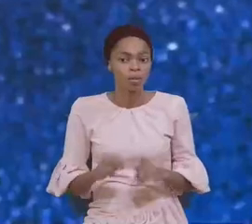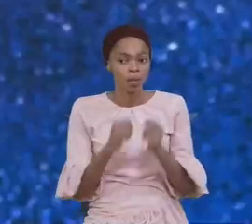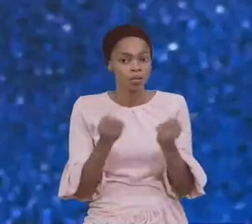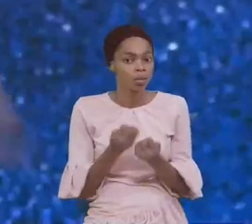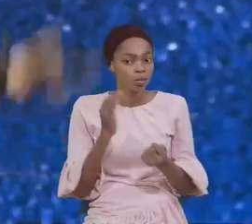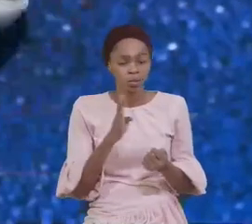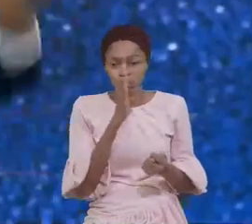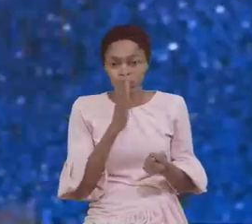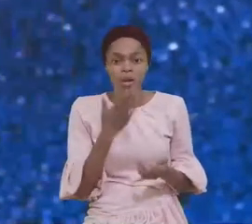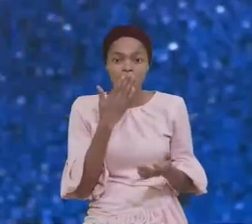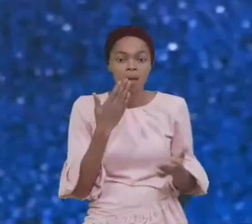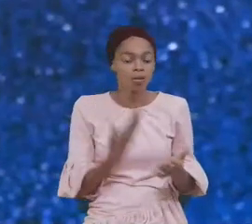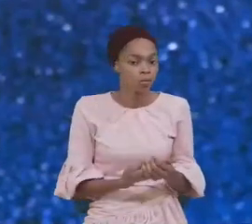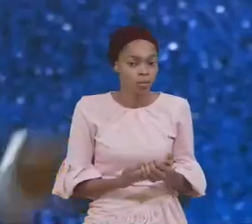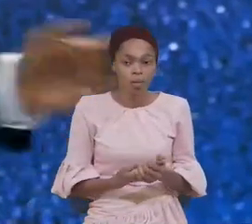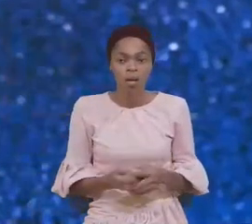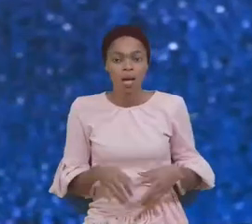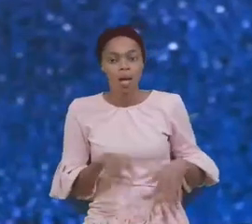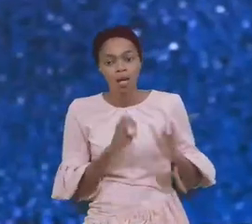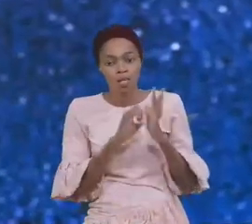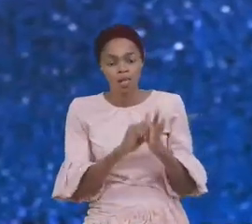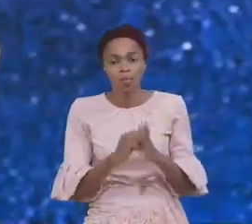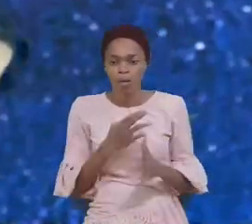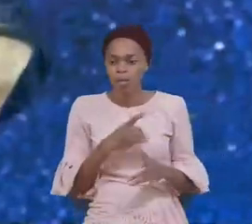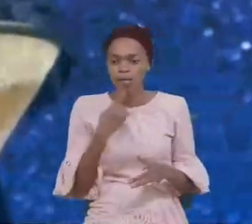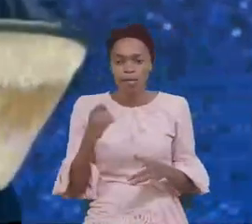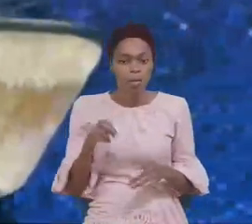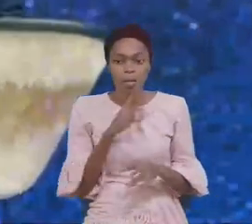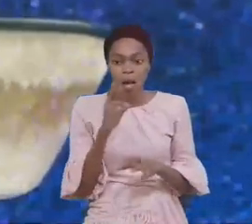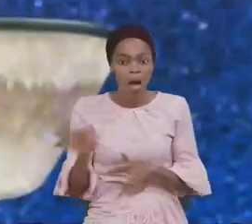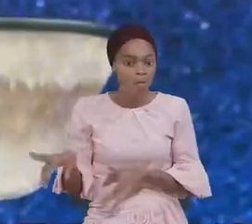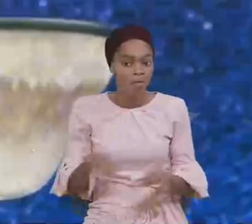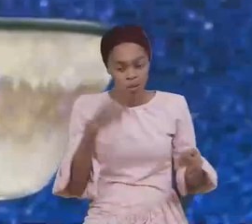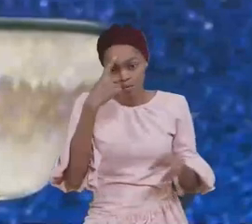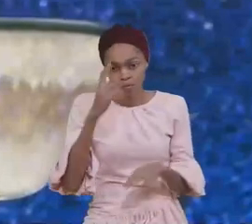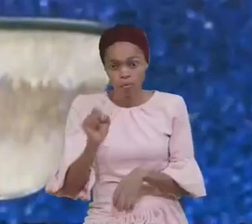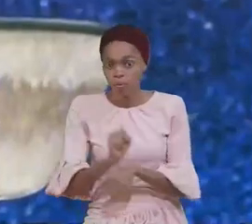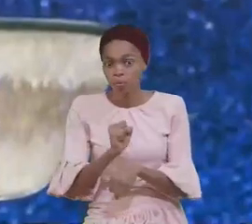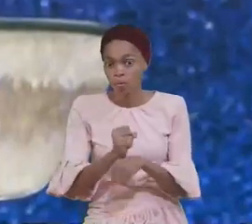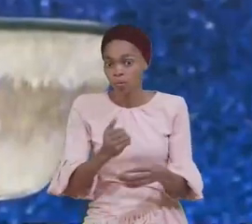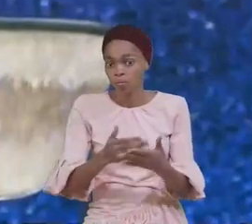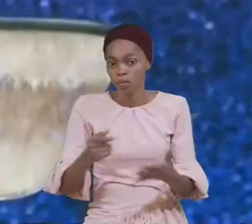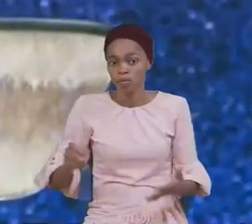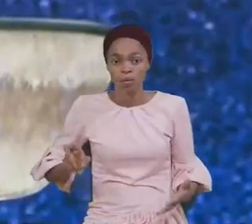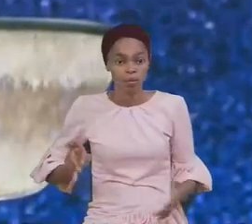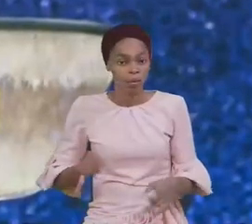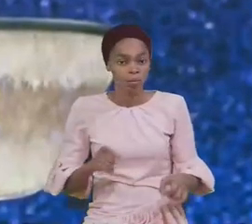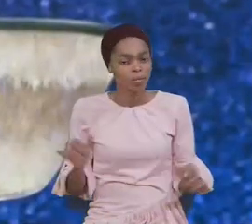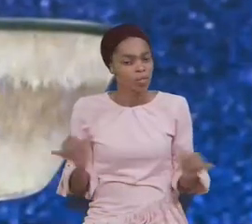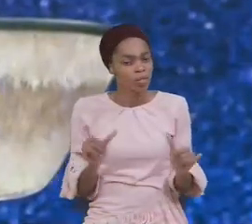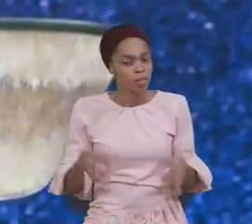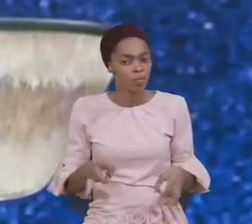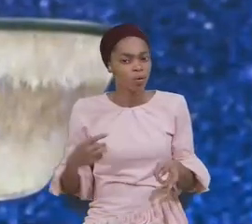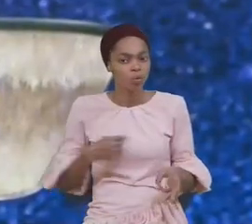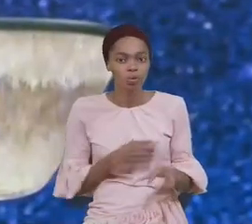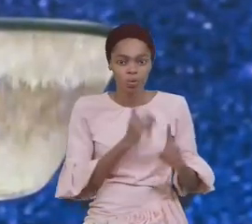exemples, ils sont prêts pour le devoir devant eux. De la même manière, nous devons répondre à l'appel de